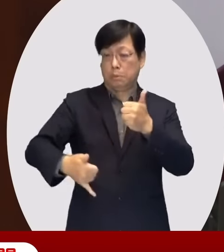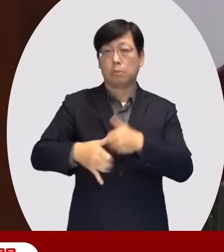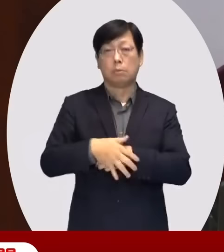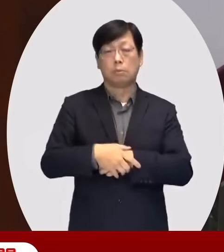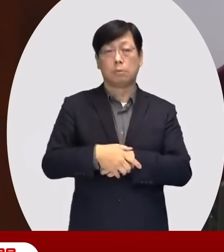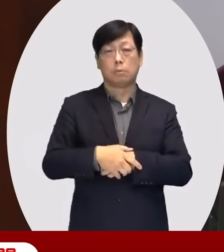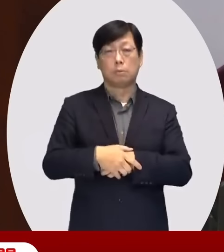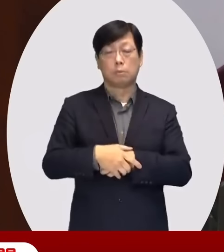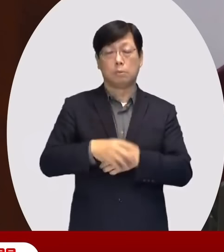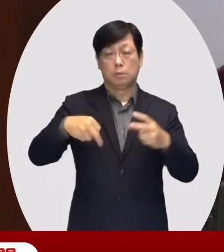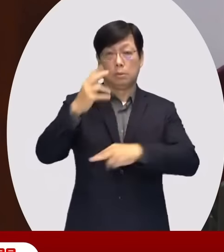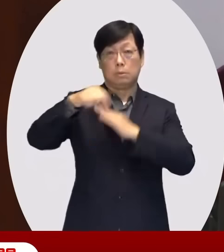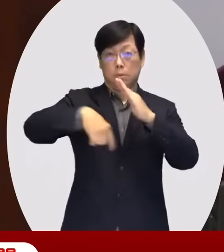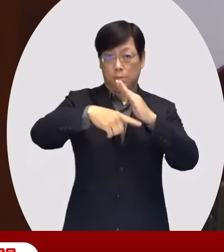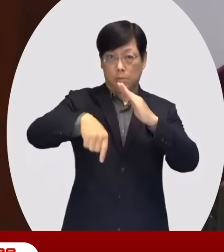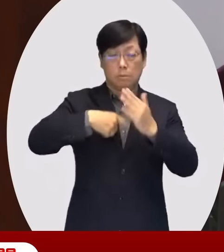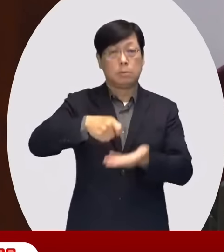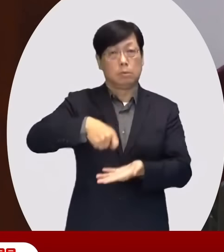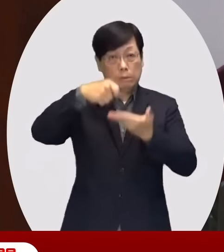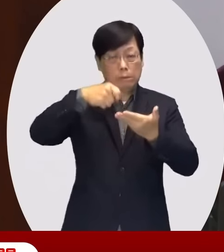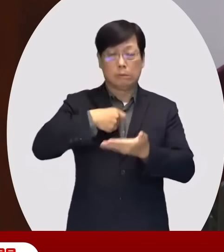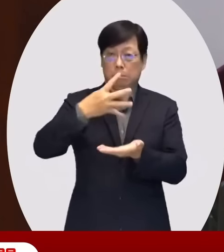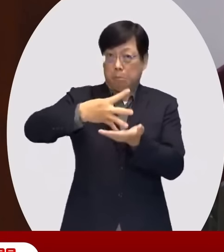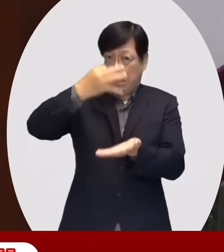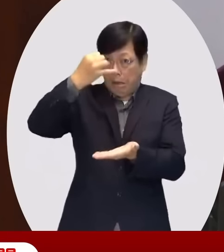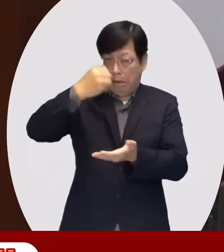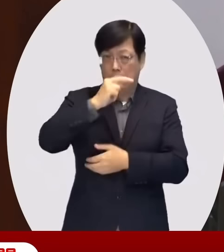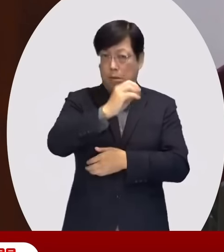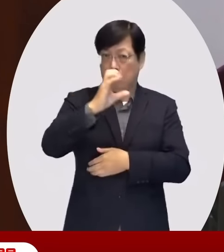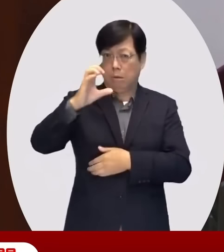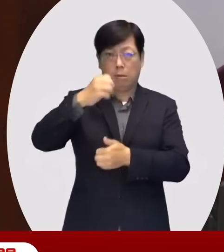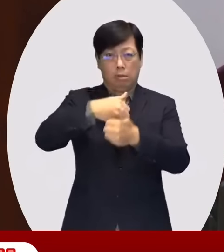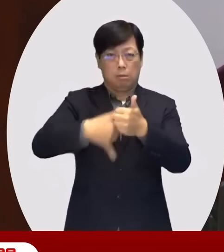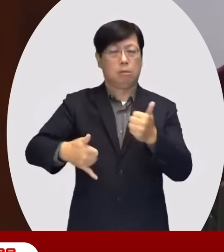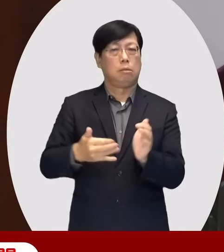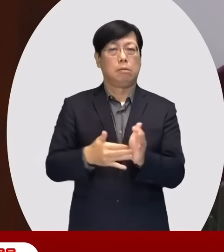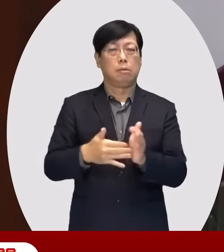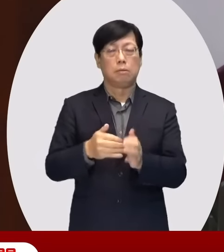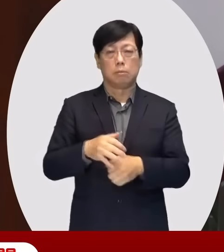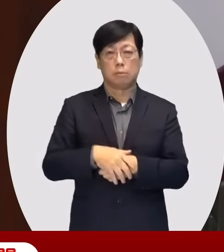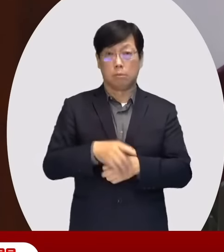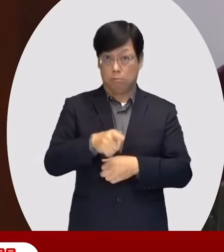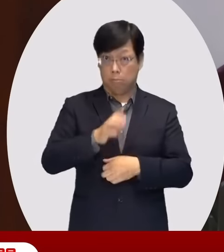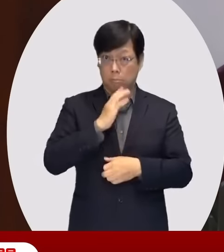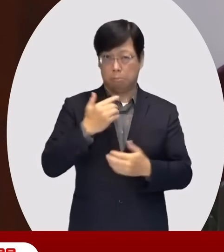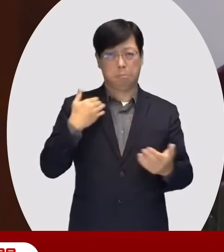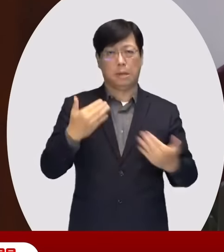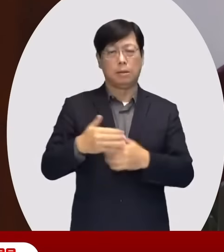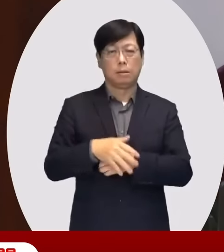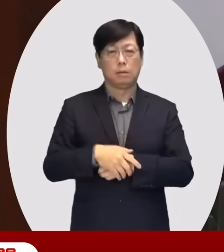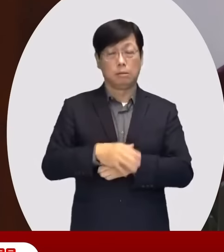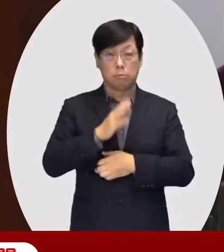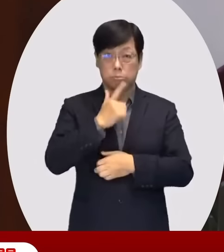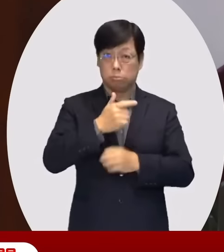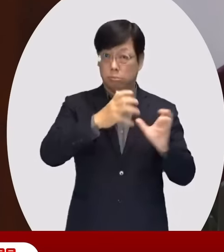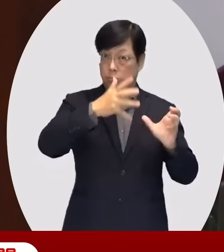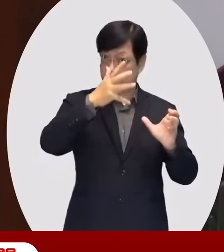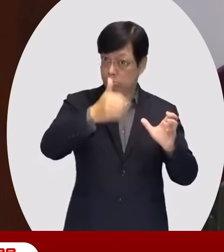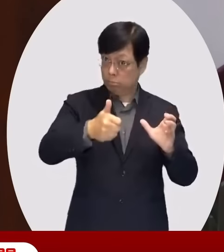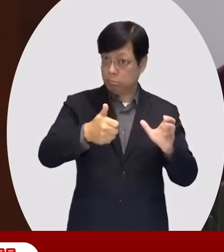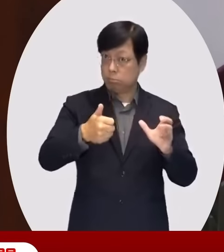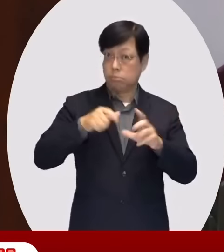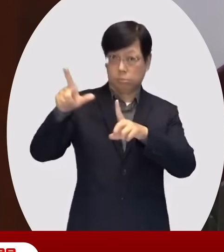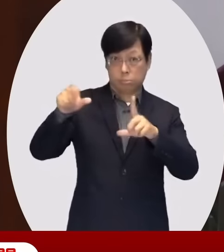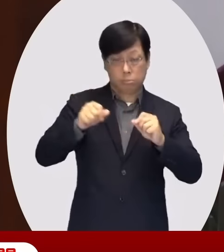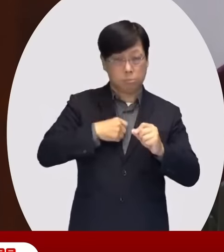员，行政院也提了几次 NCC 委员，这个是不是总统在